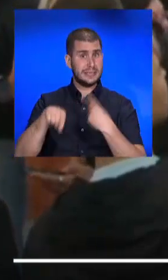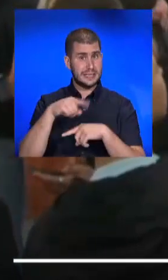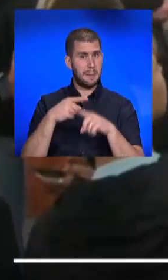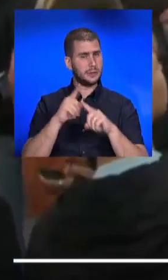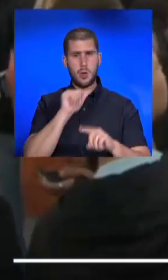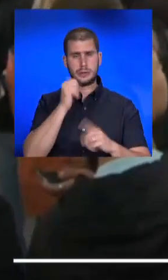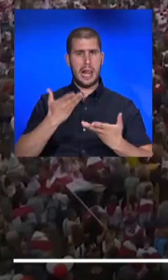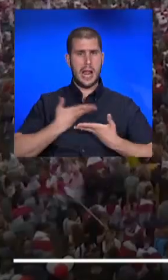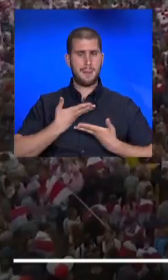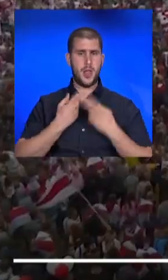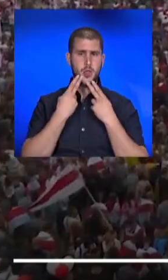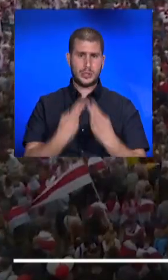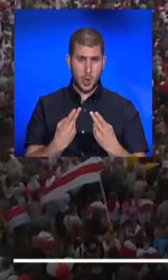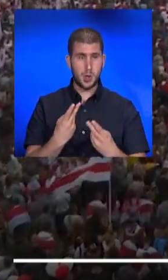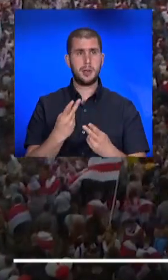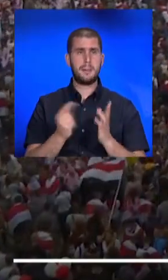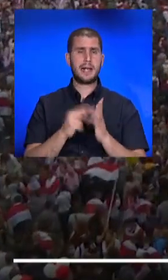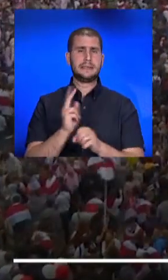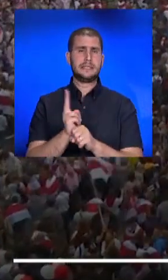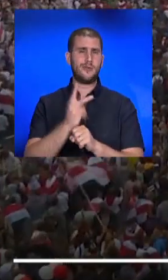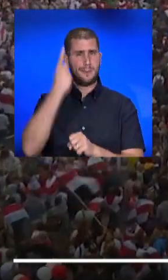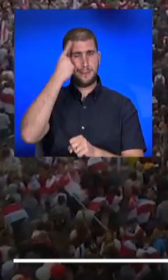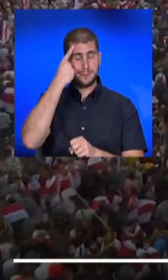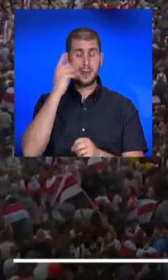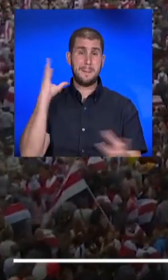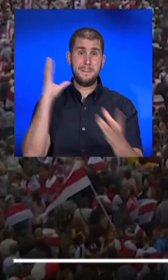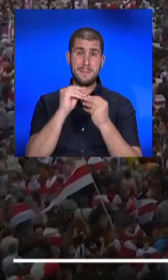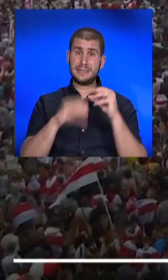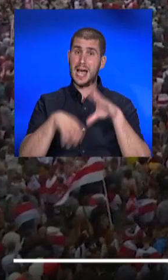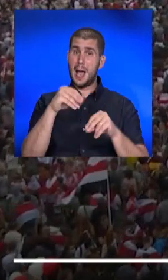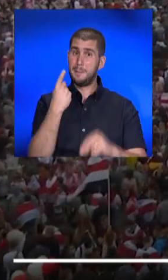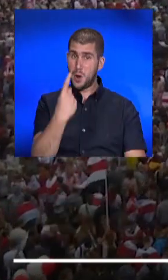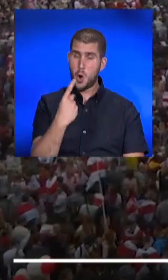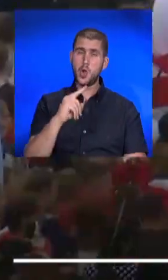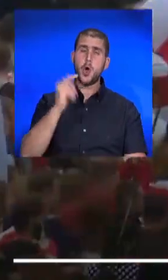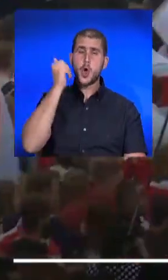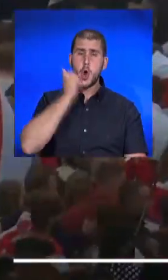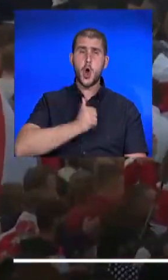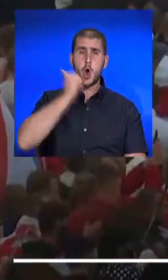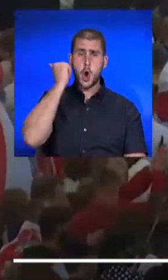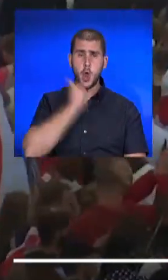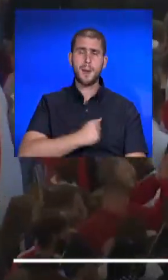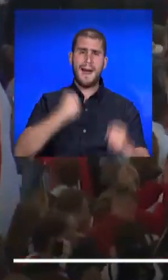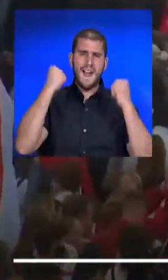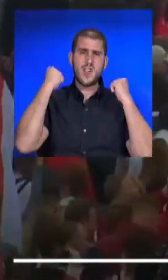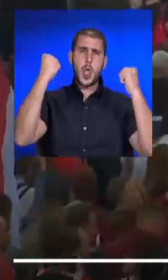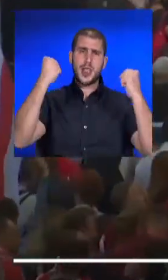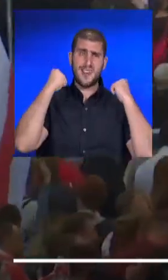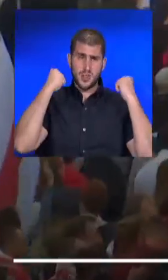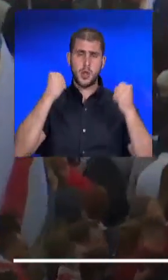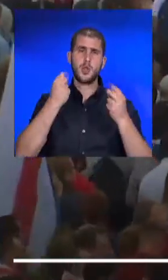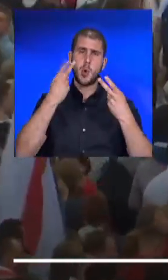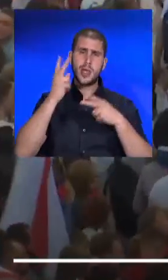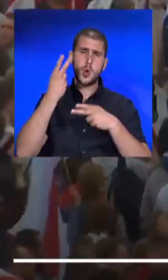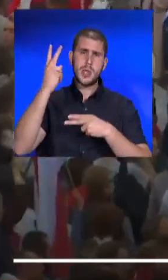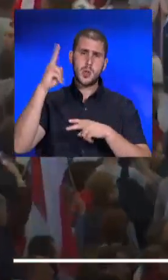את התוצאות בטענה לזיופים. מאז הבחירות האלה כל יום נערכות הפגנות והן רק הולכות